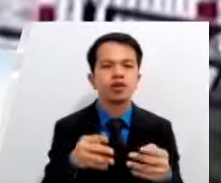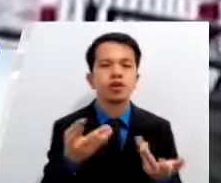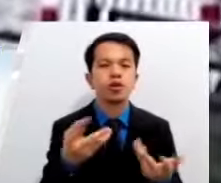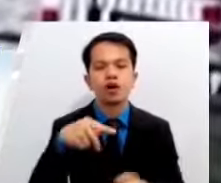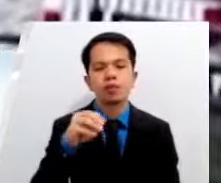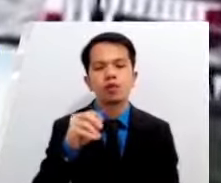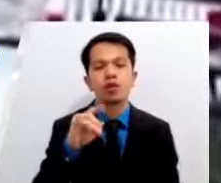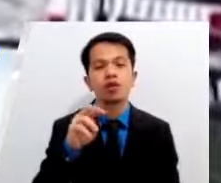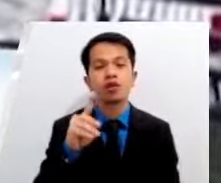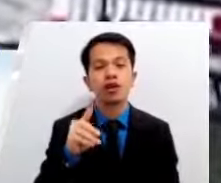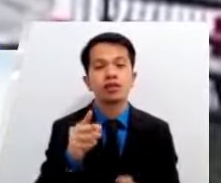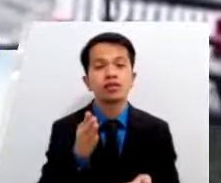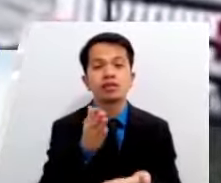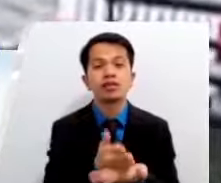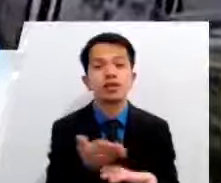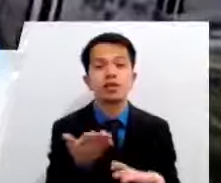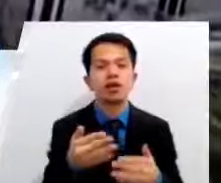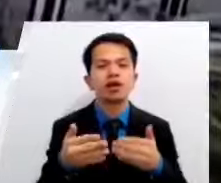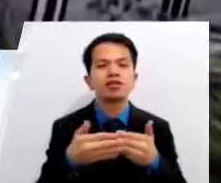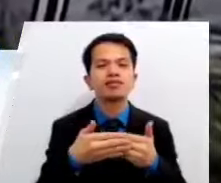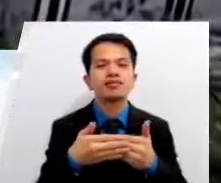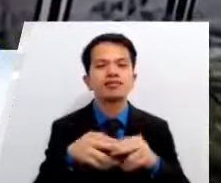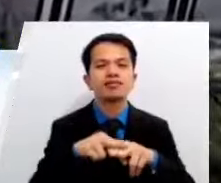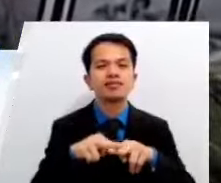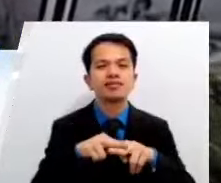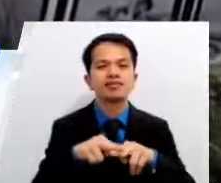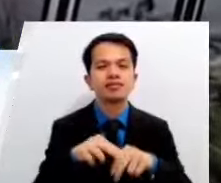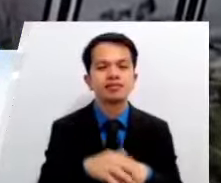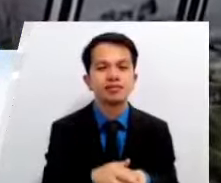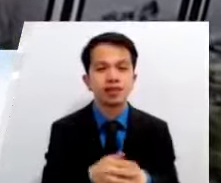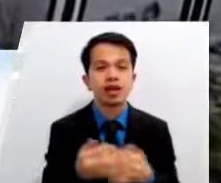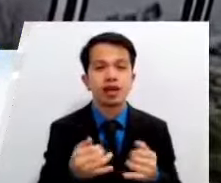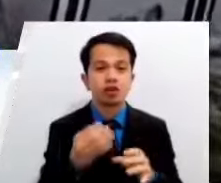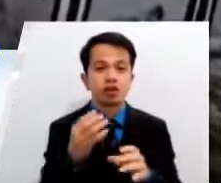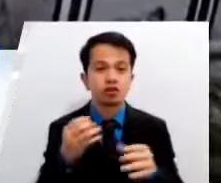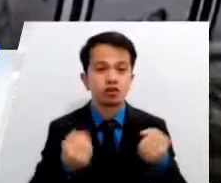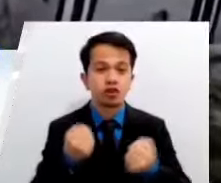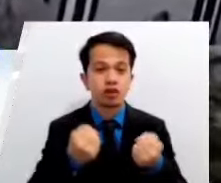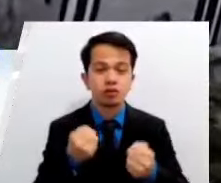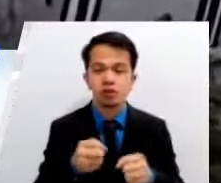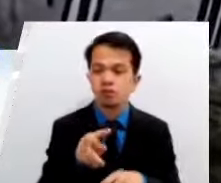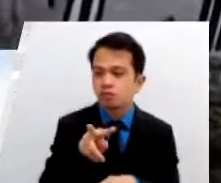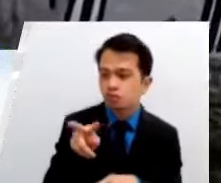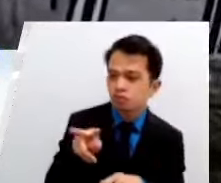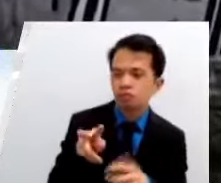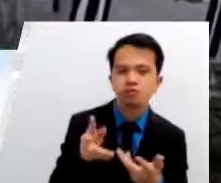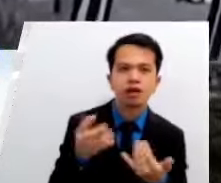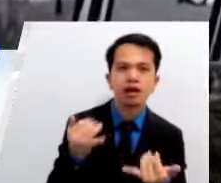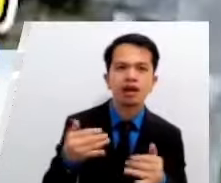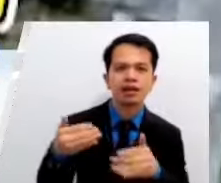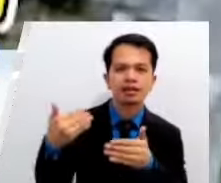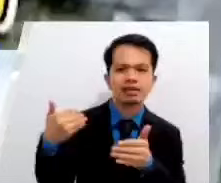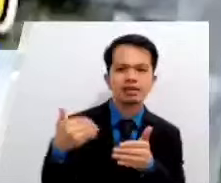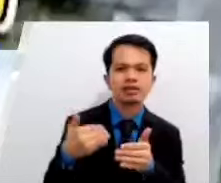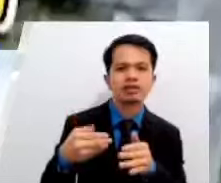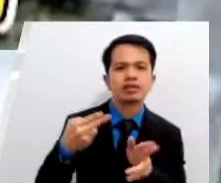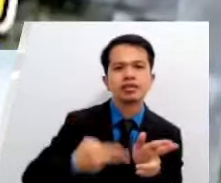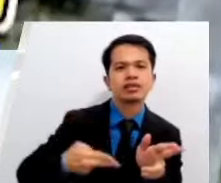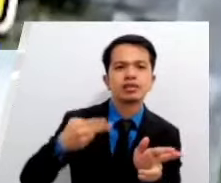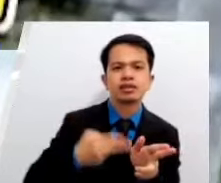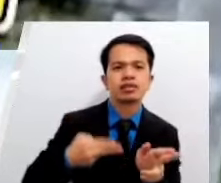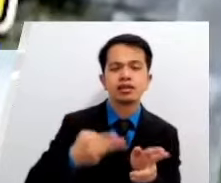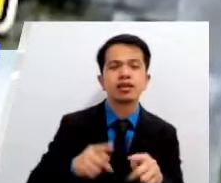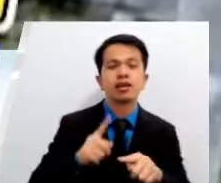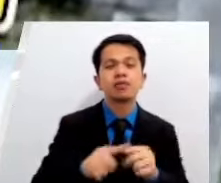gitna ng railroad crossing. Umaba ang driver, may sinilip at sumenya sa parating na tren. Pero nabangga na ng tren